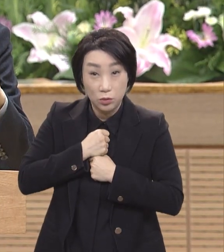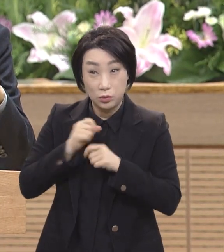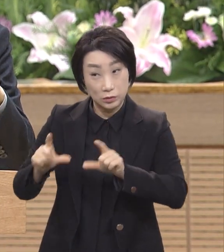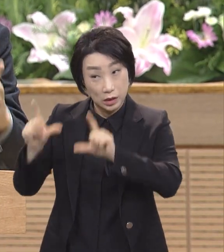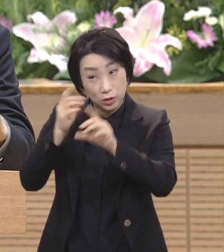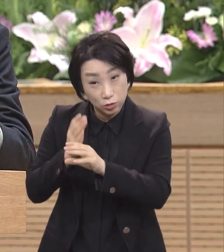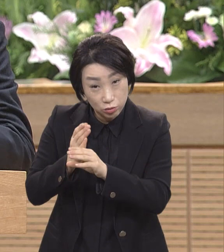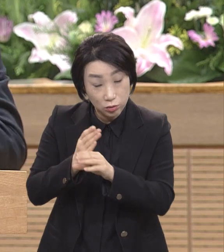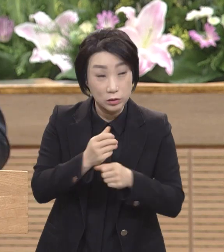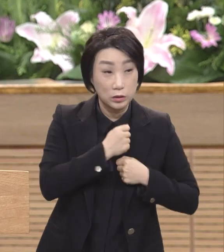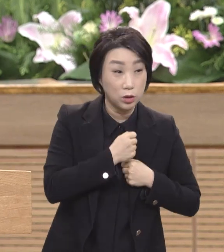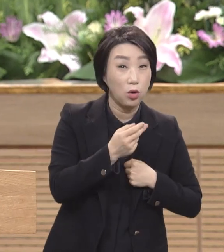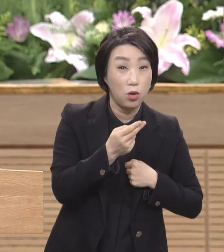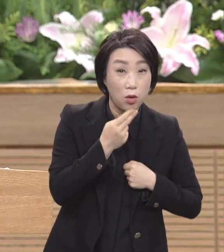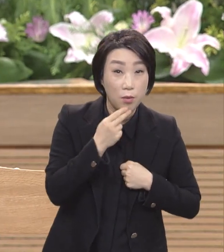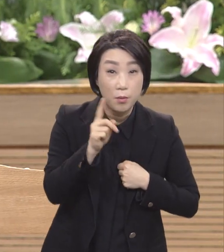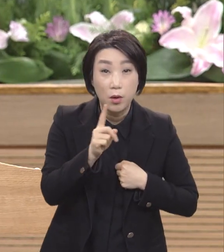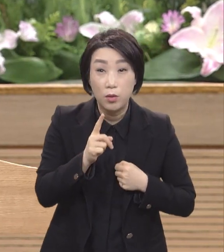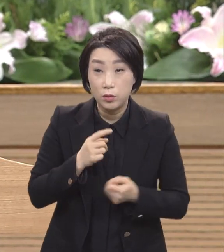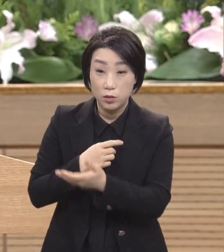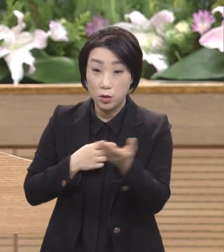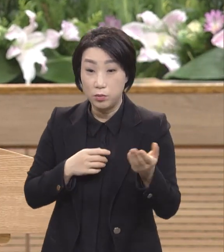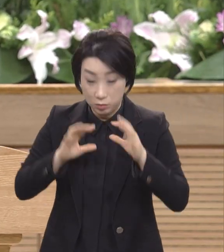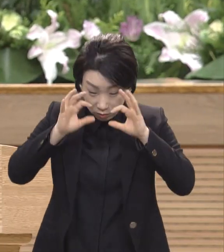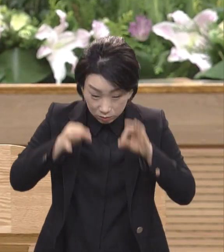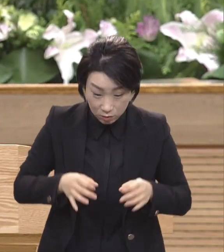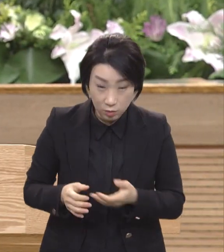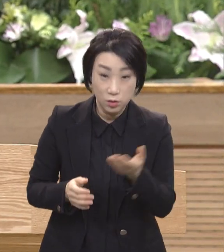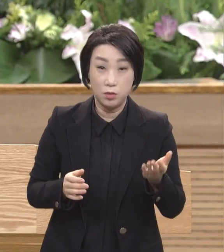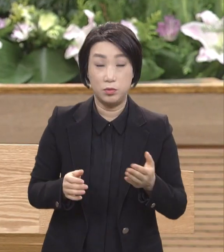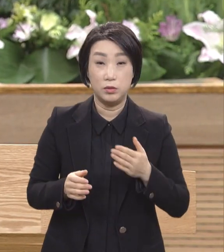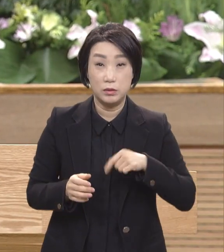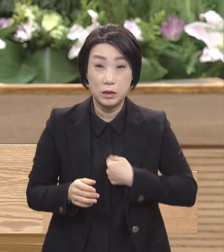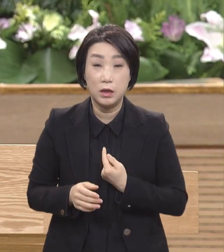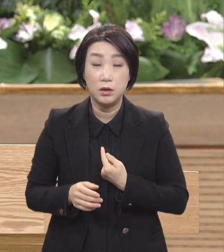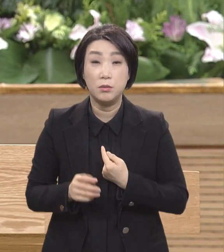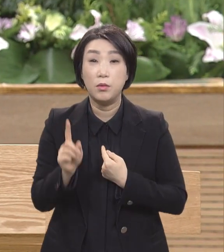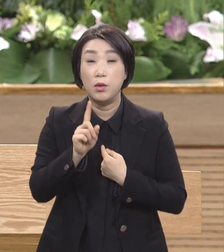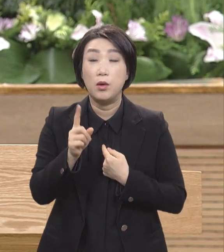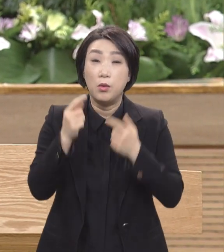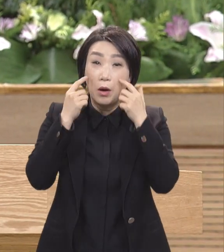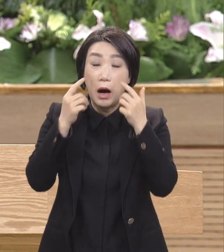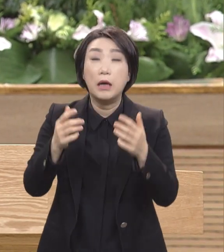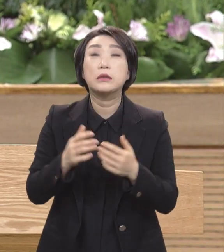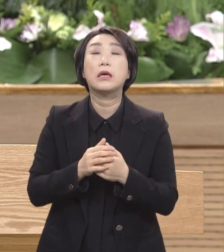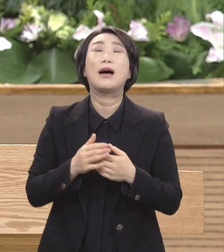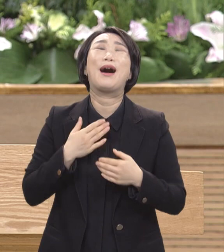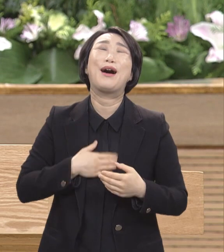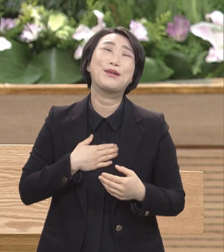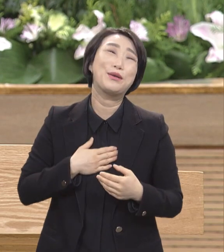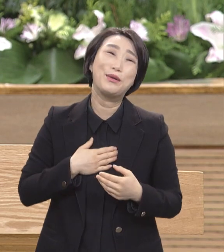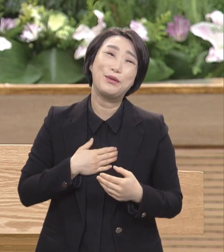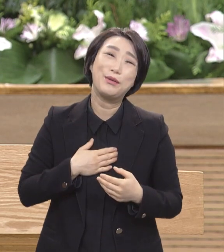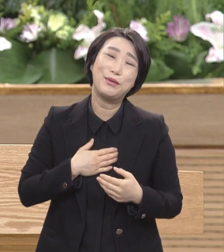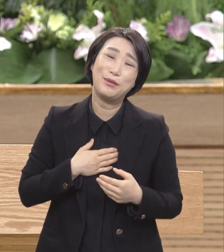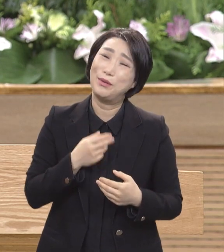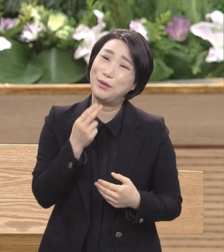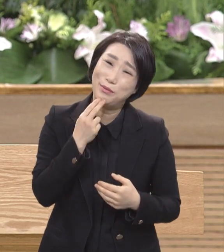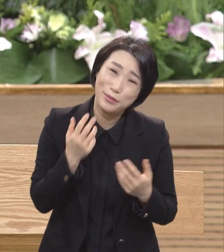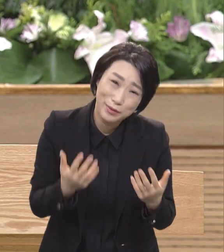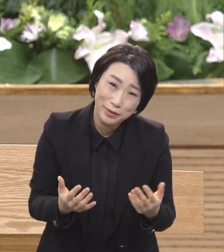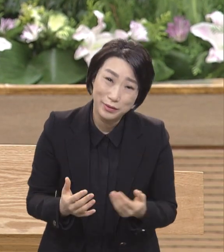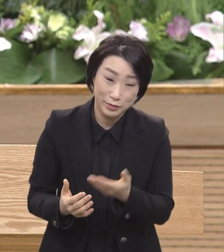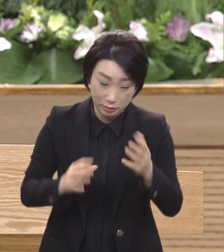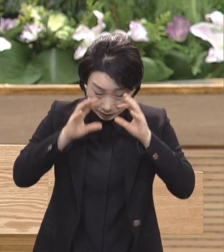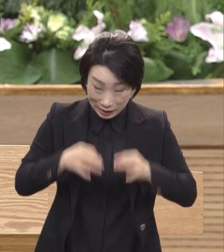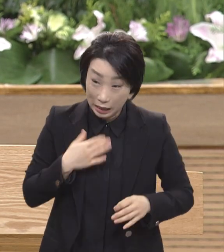지키는지 안 지키는지 자기 자신의 확실한 분석을 가지고 있느냐.